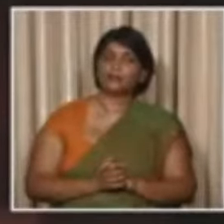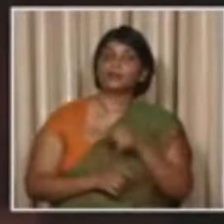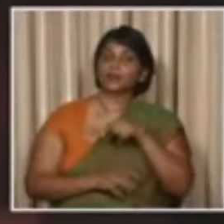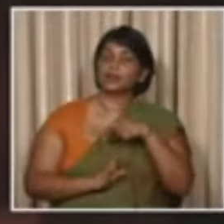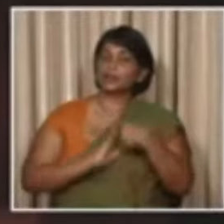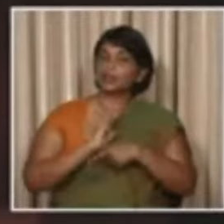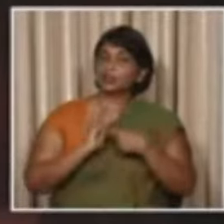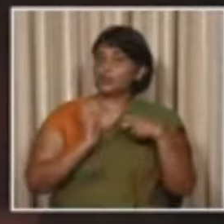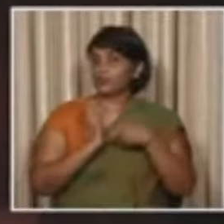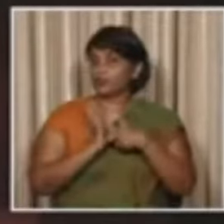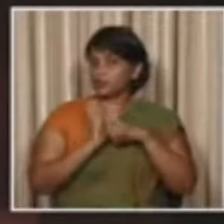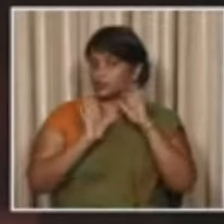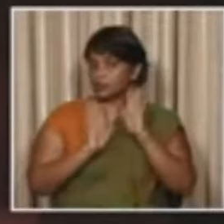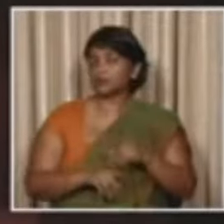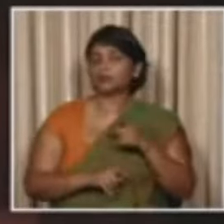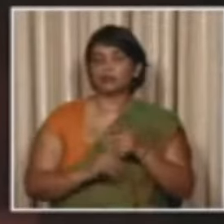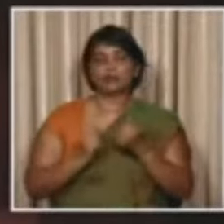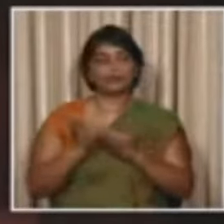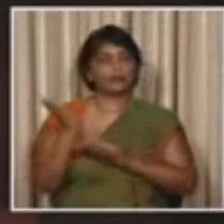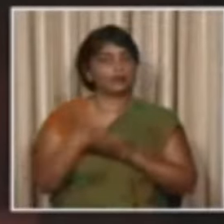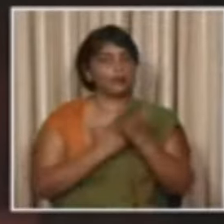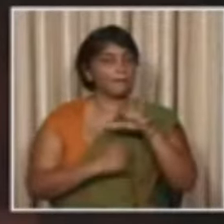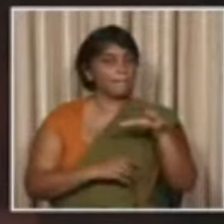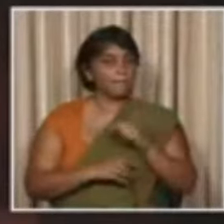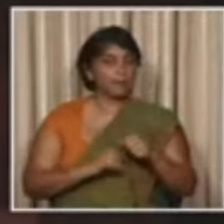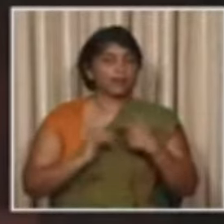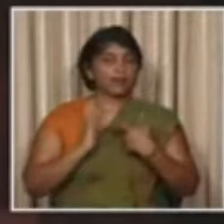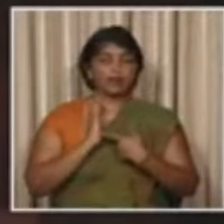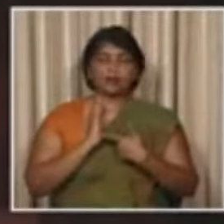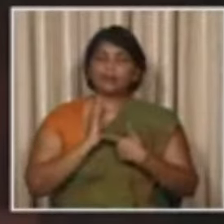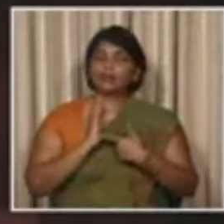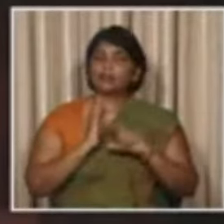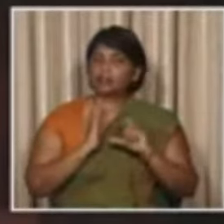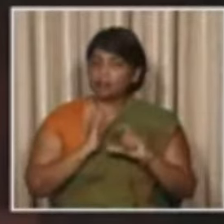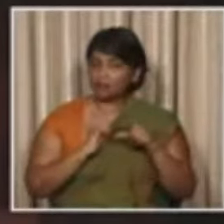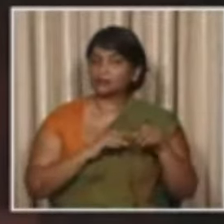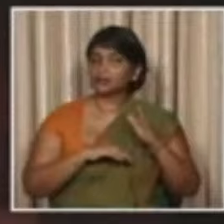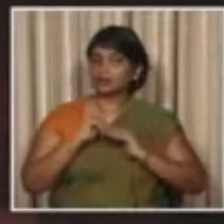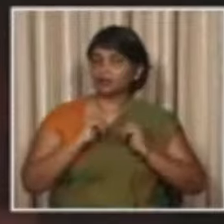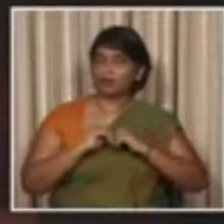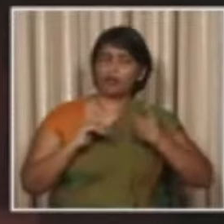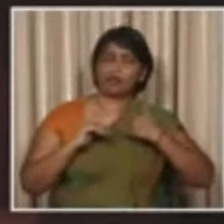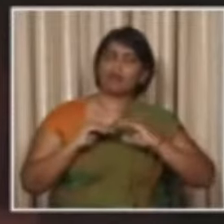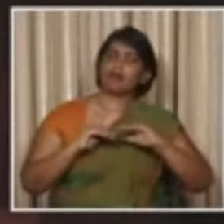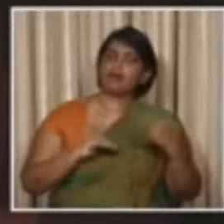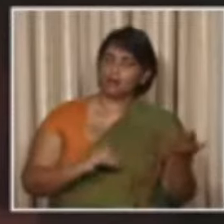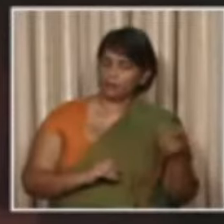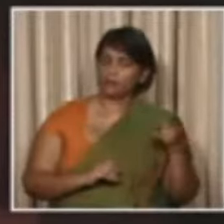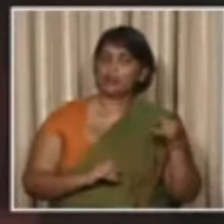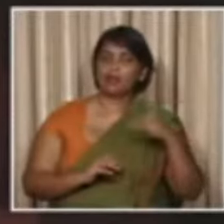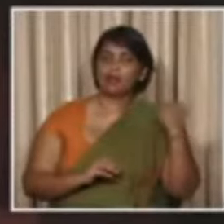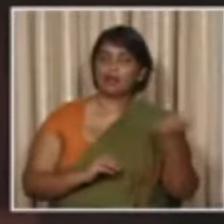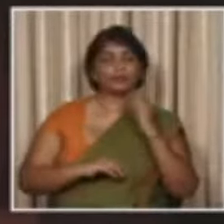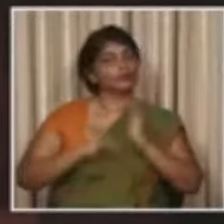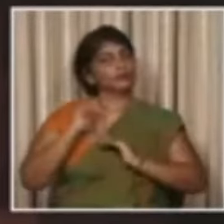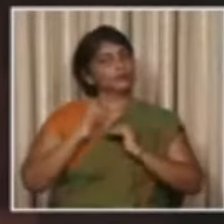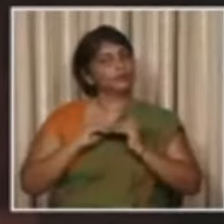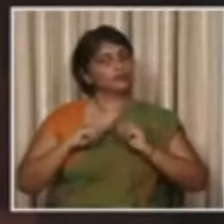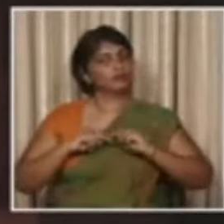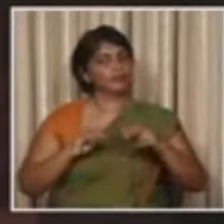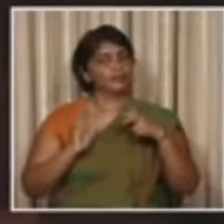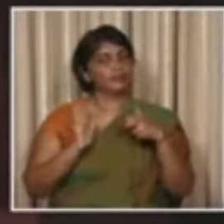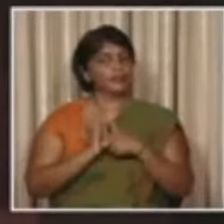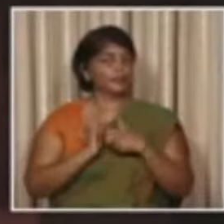මෙරට වීසා සඳහා අයදුම් කිරීමේදී භාවිතා කළ ඉලෙක්ට්‍රොනික ට්‍රැවල් ඔටෝමේෂන් ක්‍රමෙන් බැහැර නව ක්‍රමවේදයක් ඔස්සේ